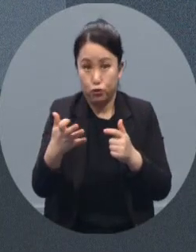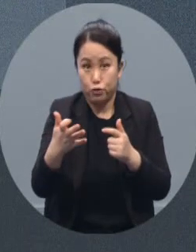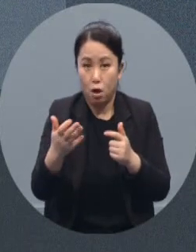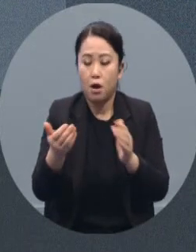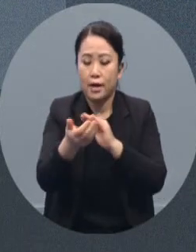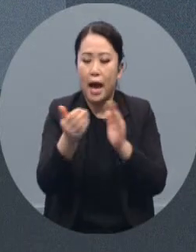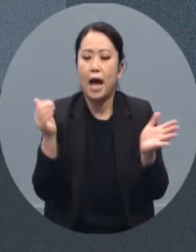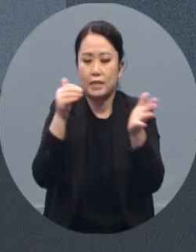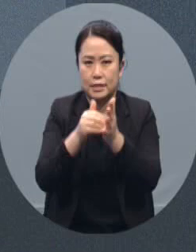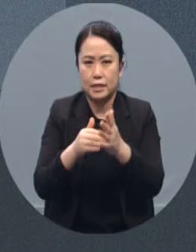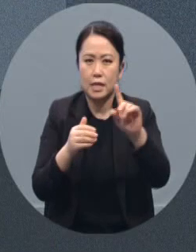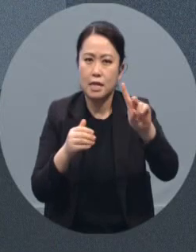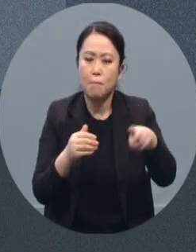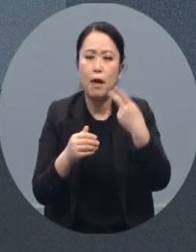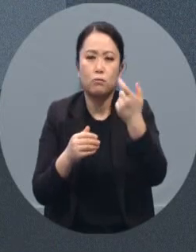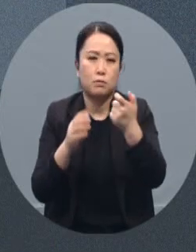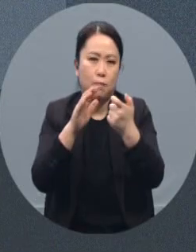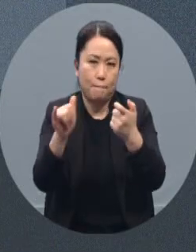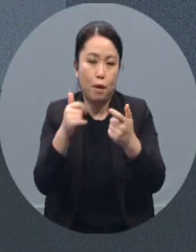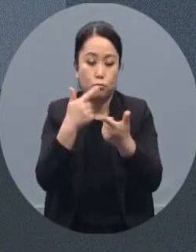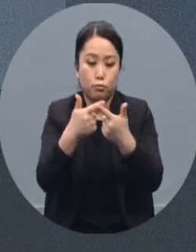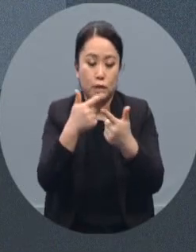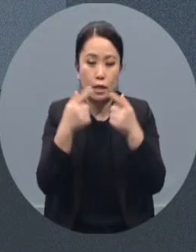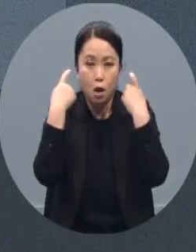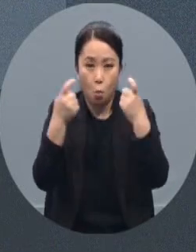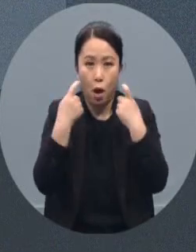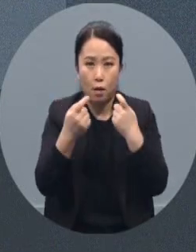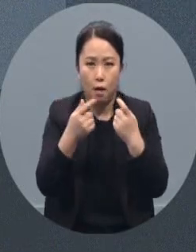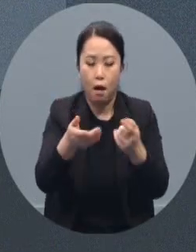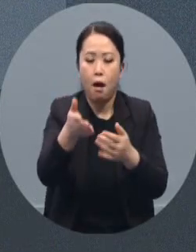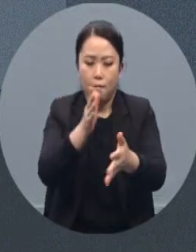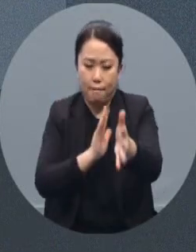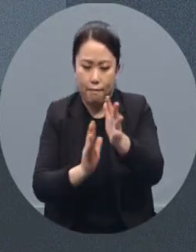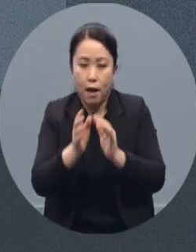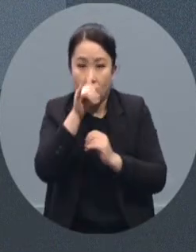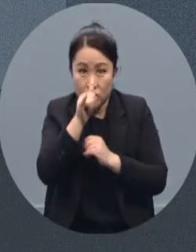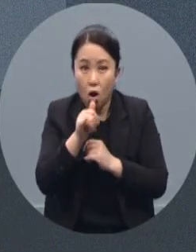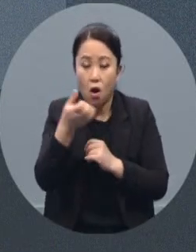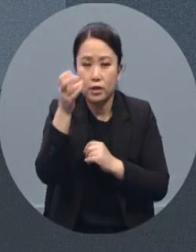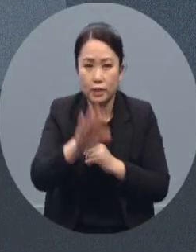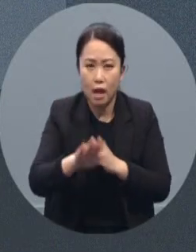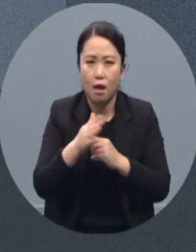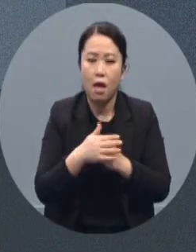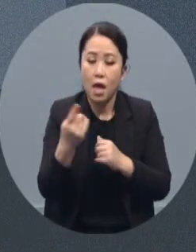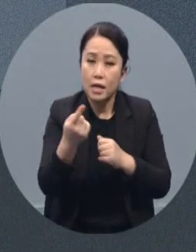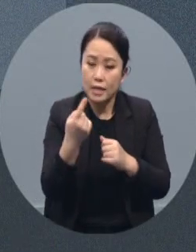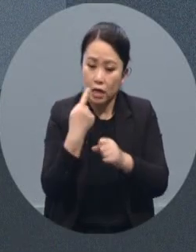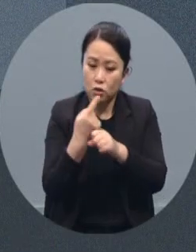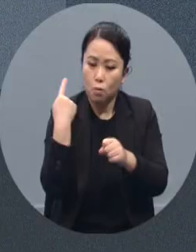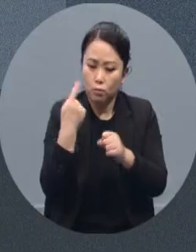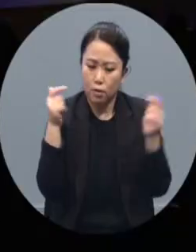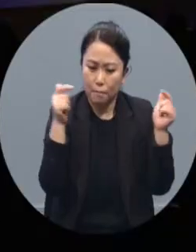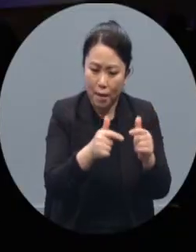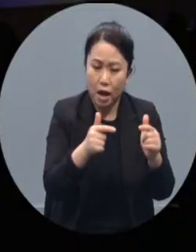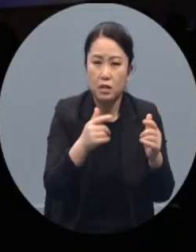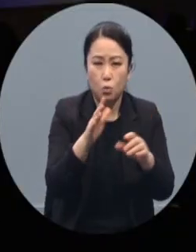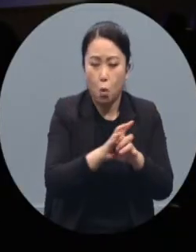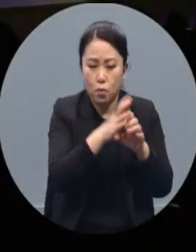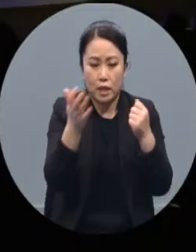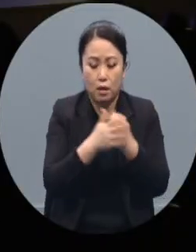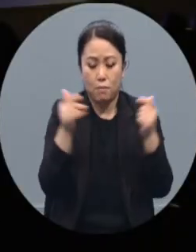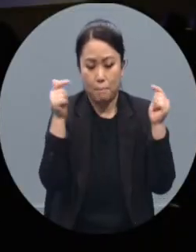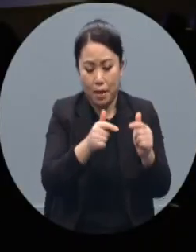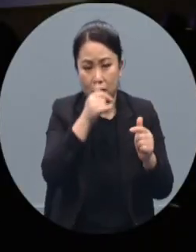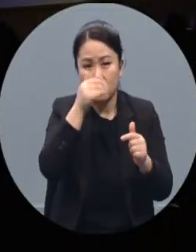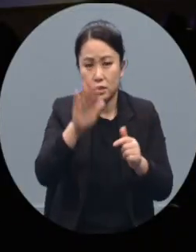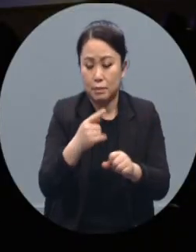명이 찾았습니다. 코로나19 직격탄으로 15만 명까지 추락했지만 지난해부터 회복세를 보이고 있습니다. 사실상